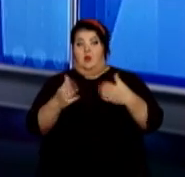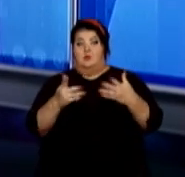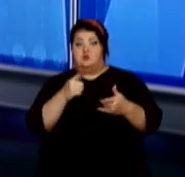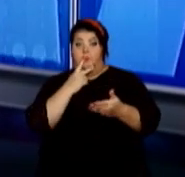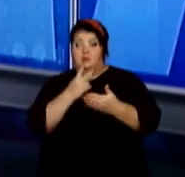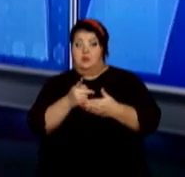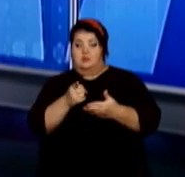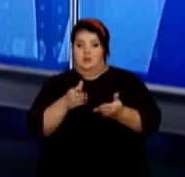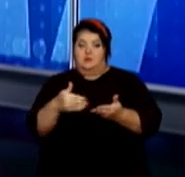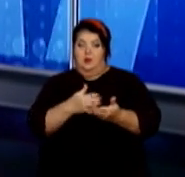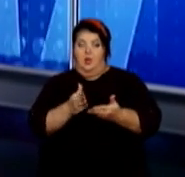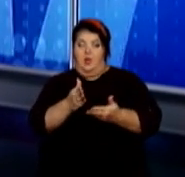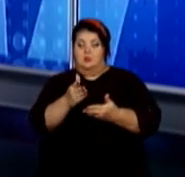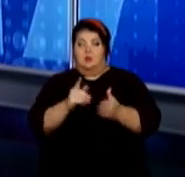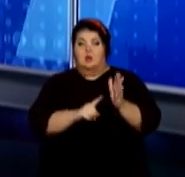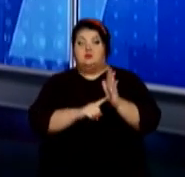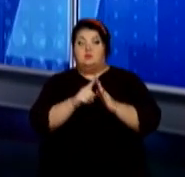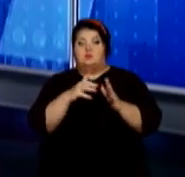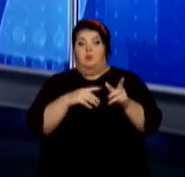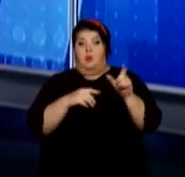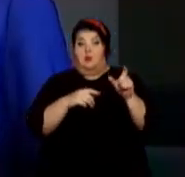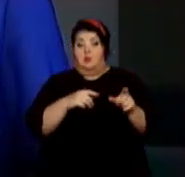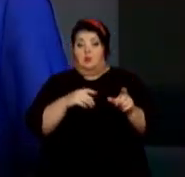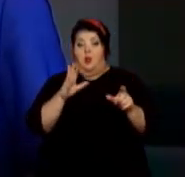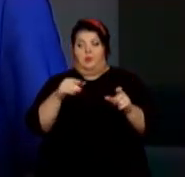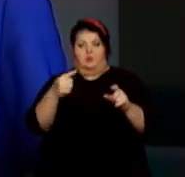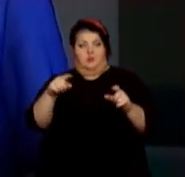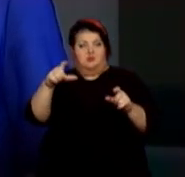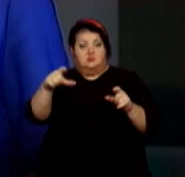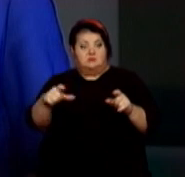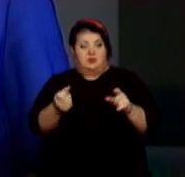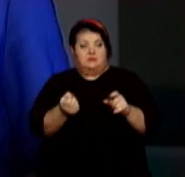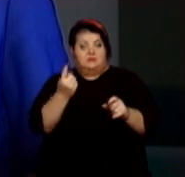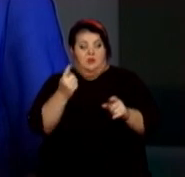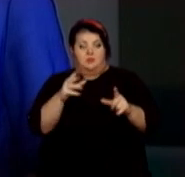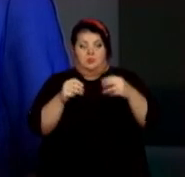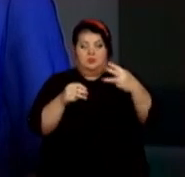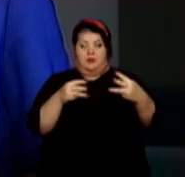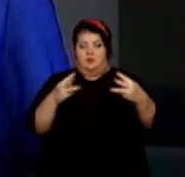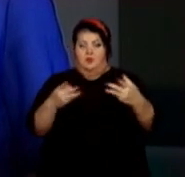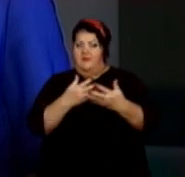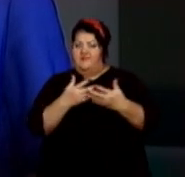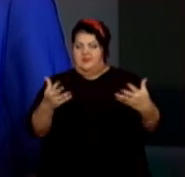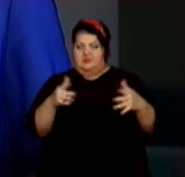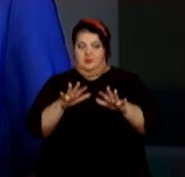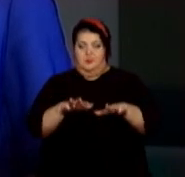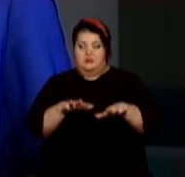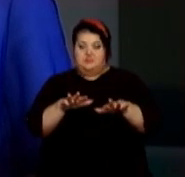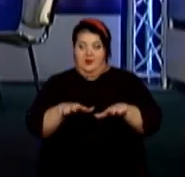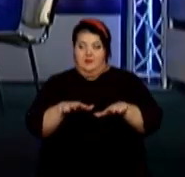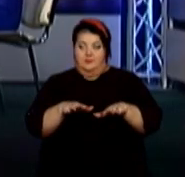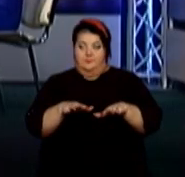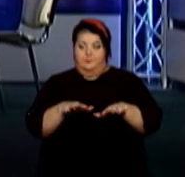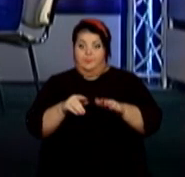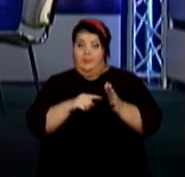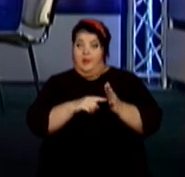можна побачити. Спочатку десь там одна частинка з'явилася, потім інша частинка з'явилася, потім третя. І все воно в різних місцях. А